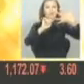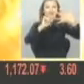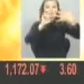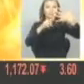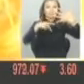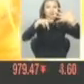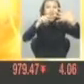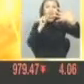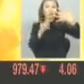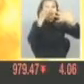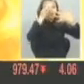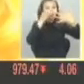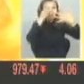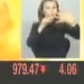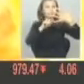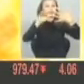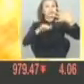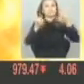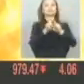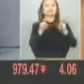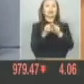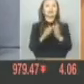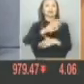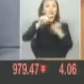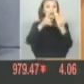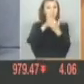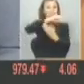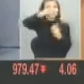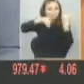ลงไป1บาทปิดที่147บาทค่ะและนี่ก็คือทั้งหมดของข่าวเศรษฐกิจในช่วงเที่ยงวันนี้ค่ะ